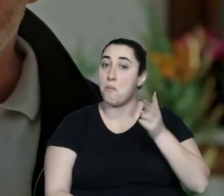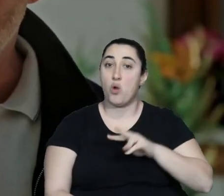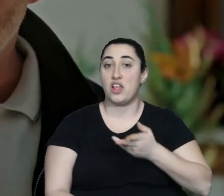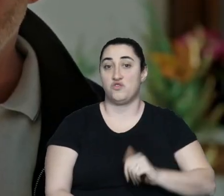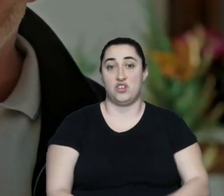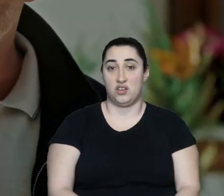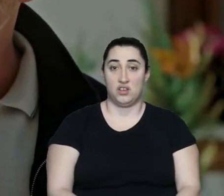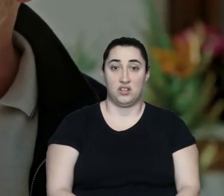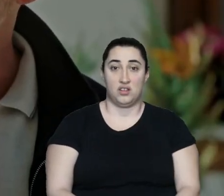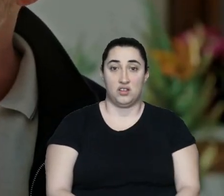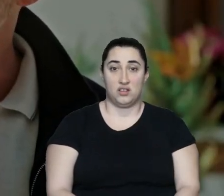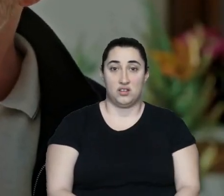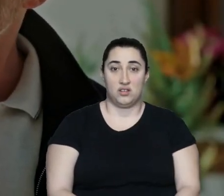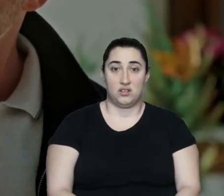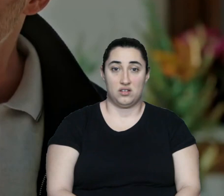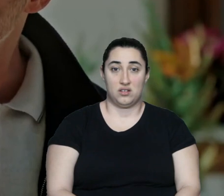kaybedecektik.